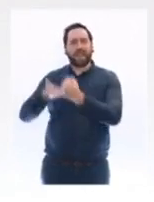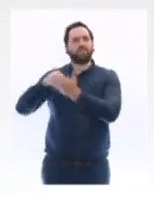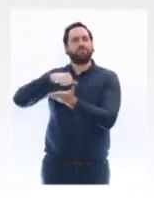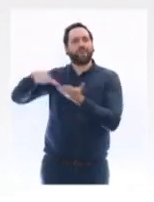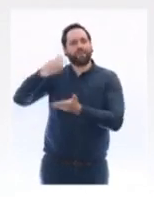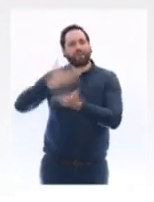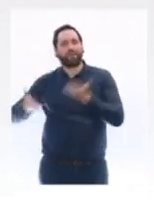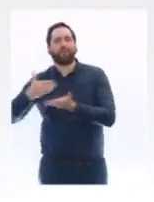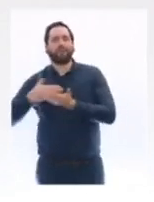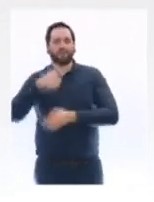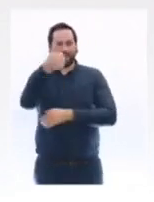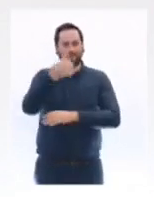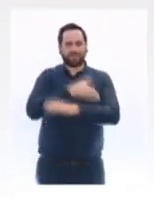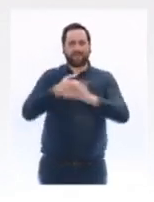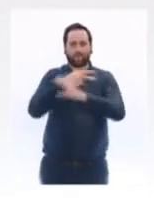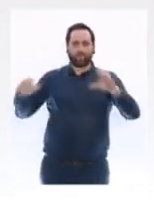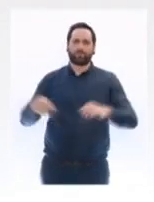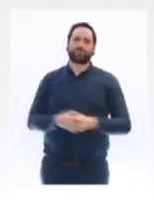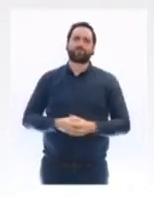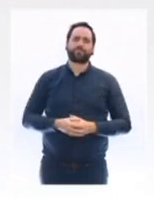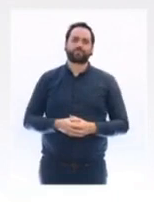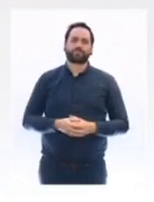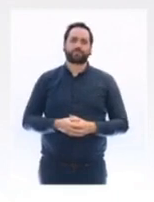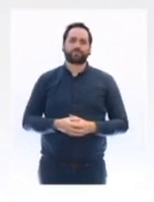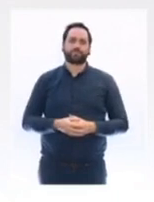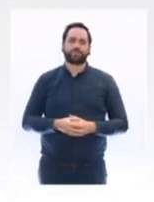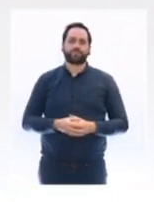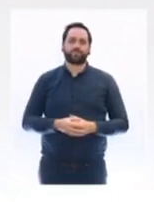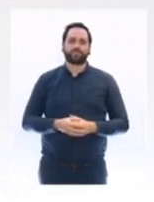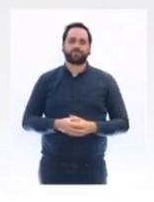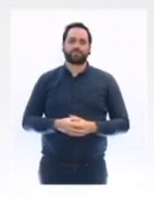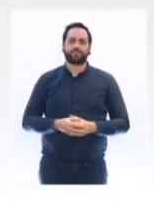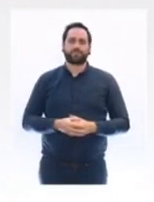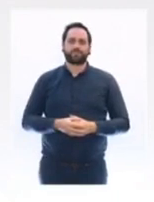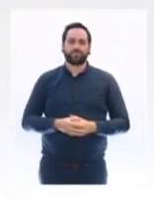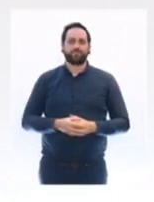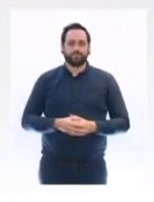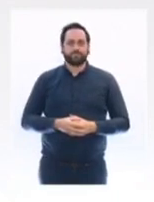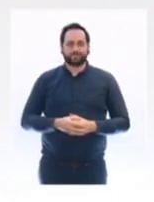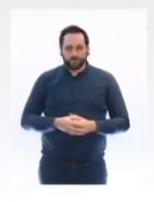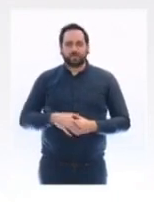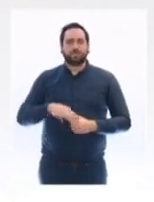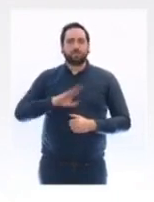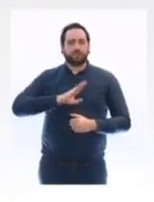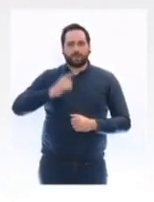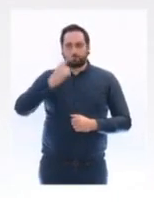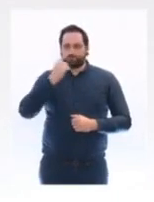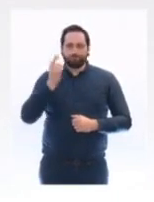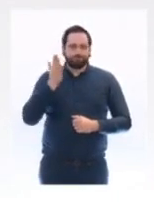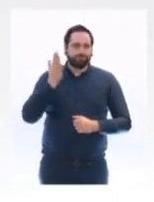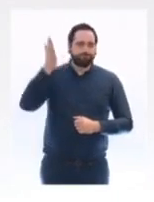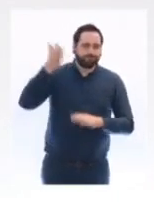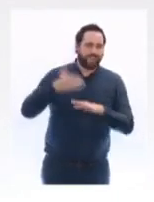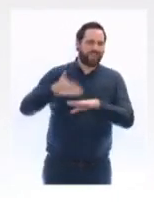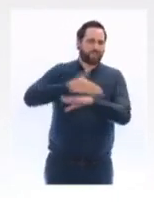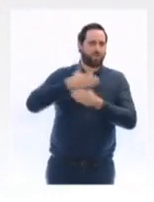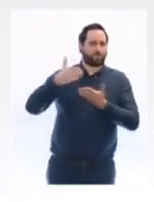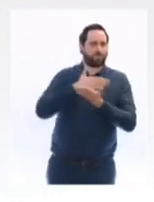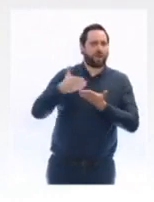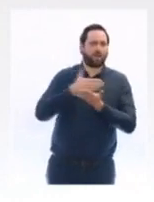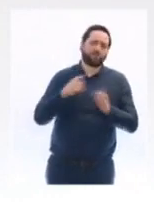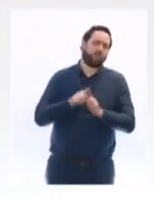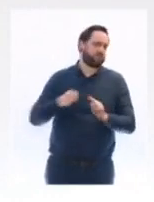pour conclure à ajouter deux points importants pour garantir la continuité de l'activité économique. Pour le BTP, qui